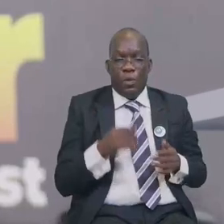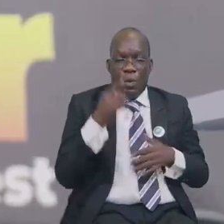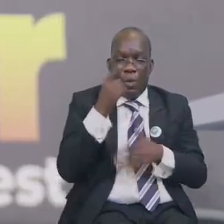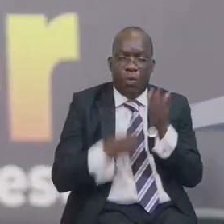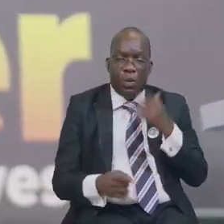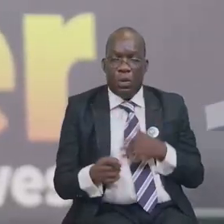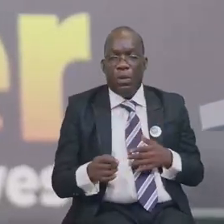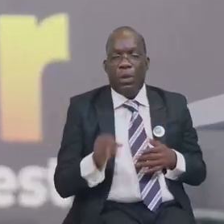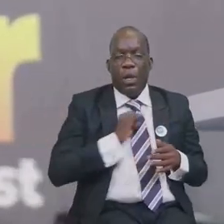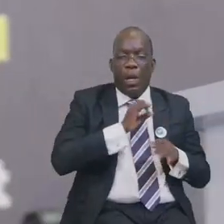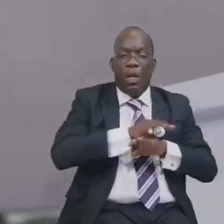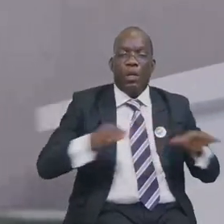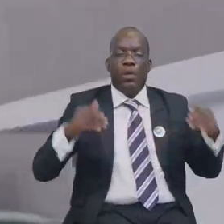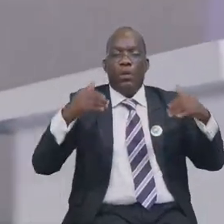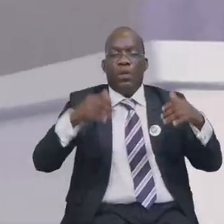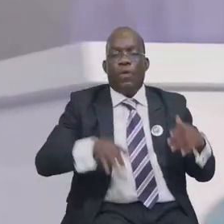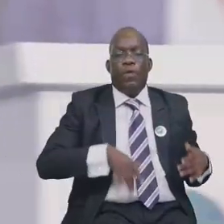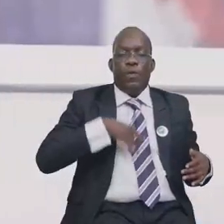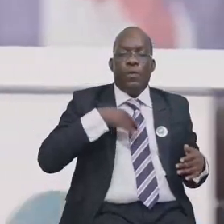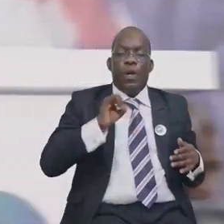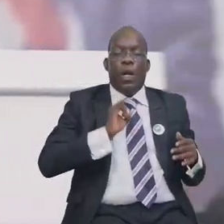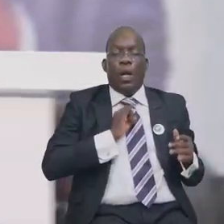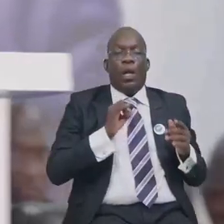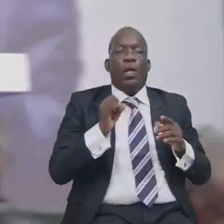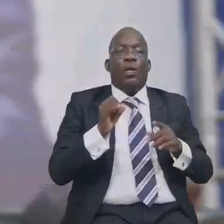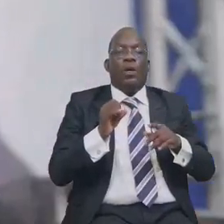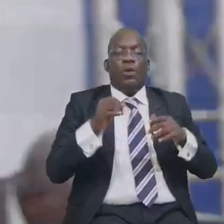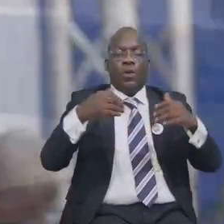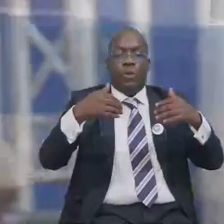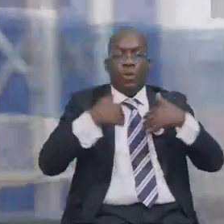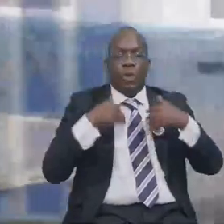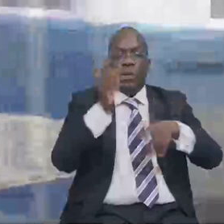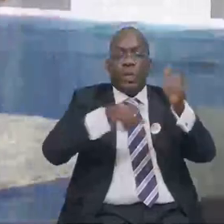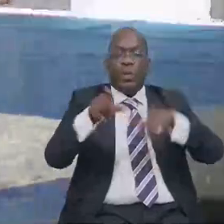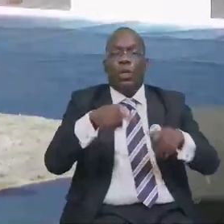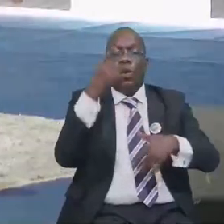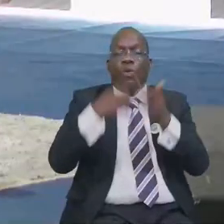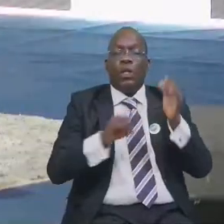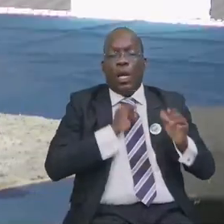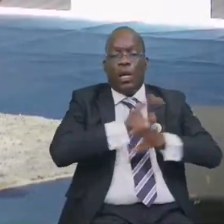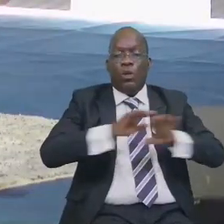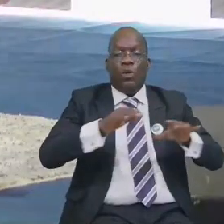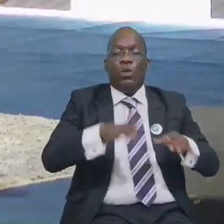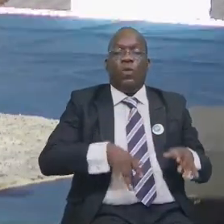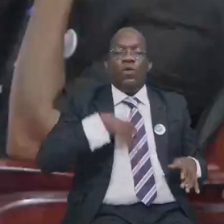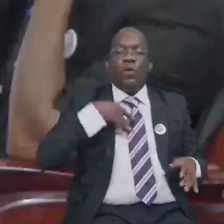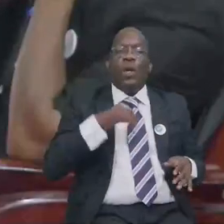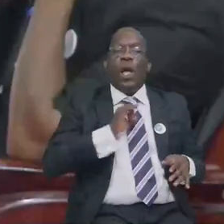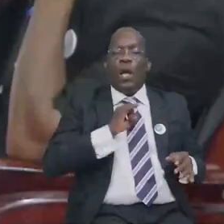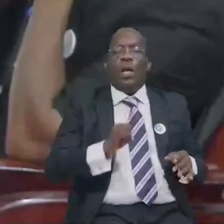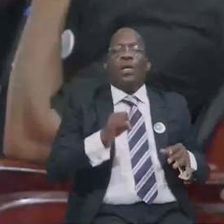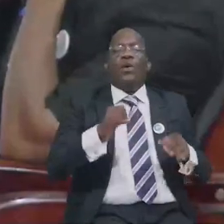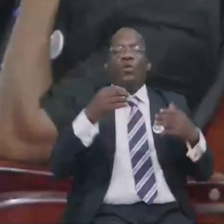Ce que je ne ressens pas, je possède. Je pensais que tu vas répéter ça pour toi-même.